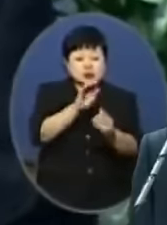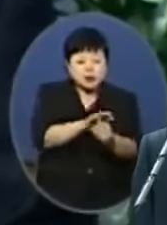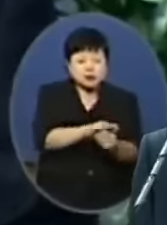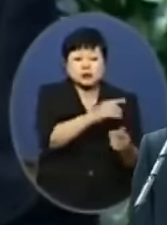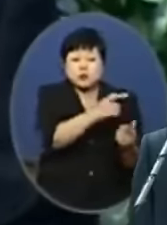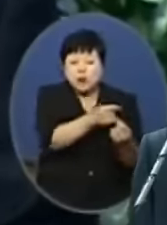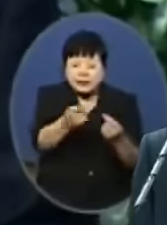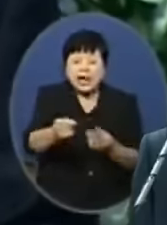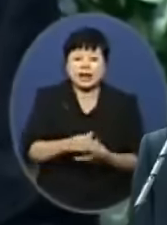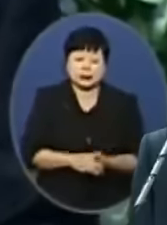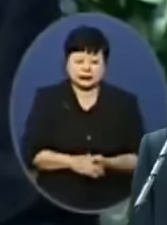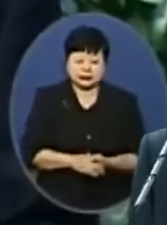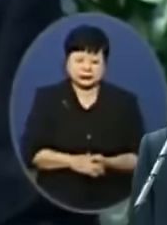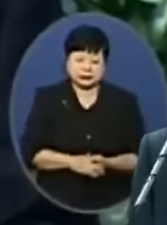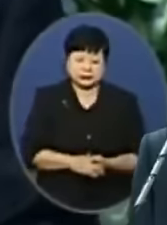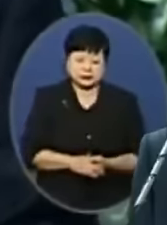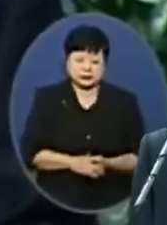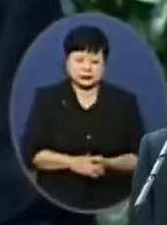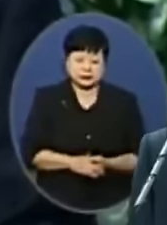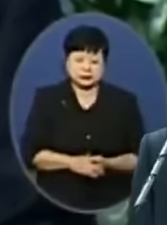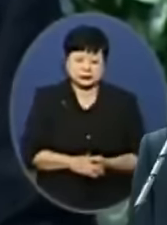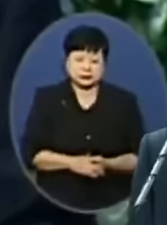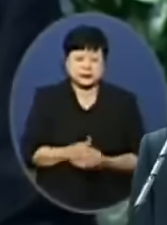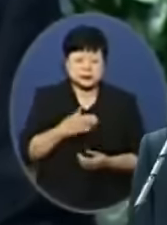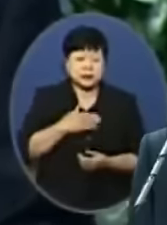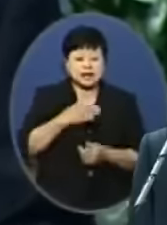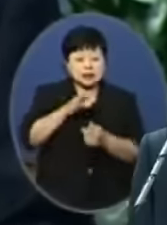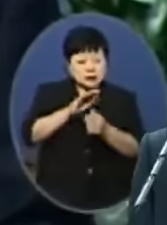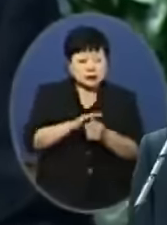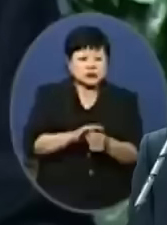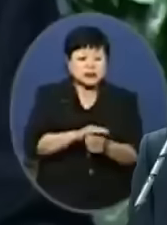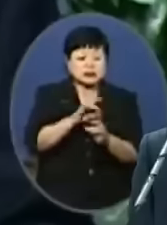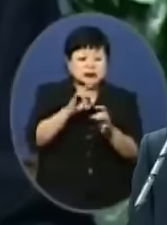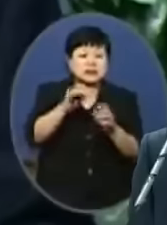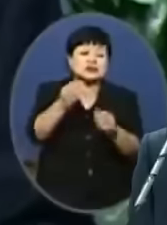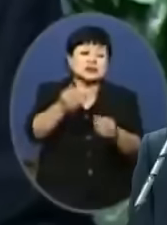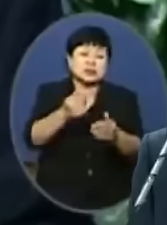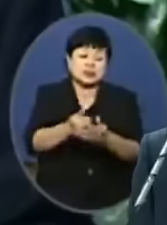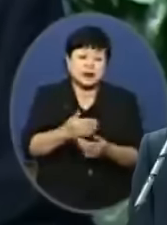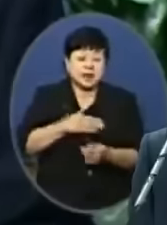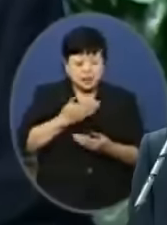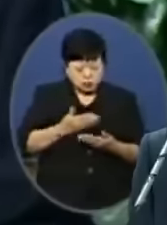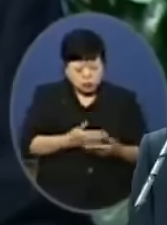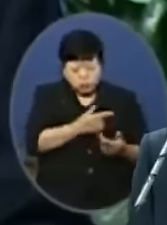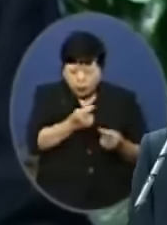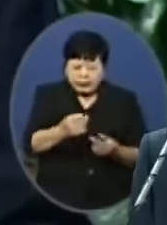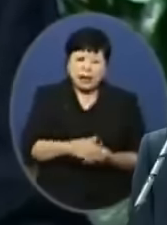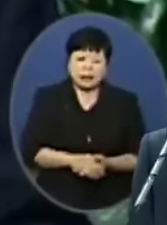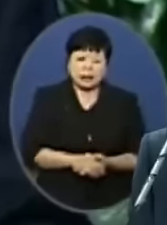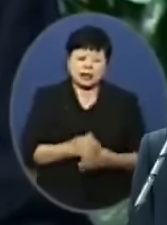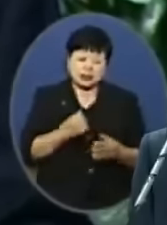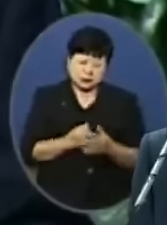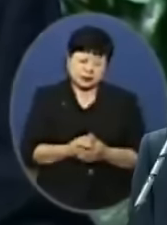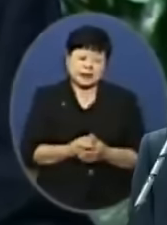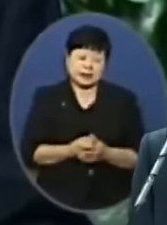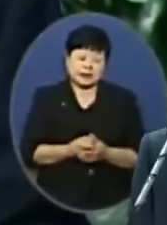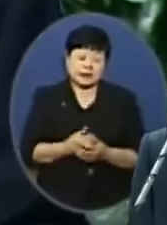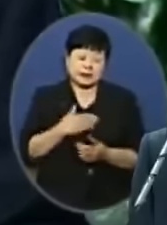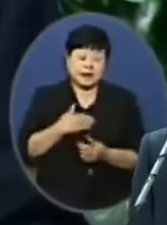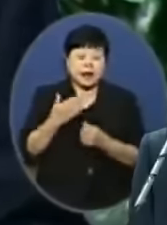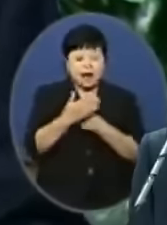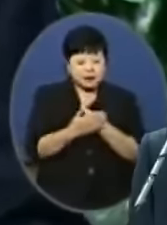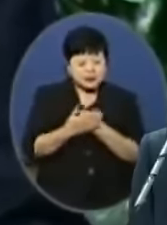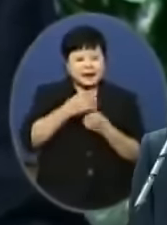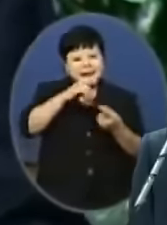것이다. 네가 내 체면을 세워주고 내 사랑을 전달해 주었으니 내게 해준 것이다. 그러므로 내가